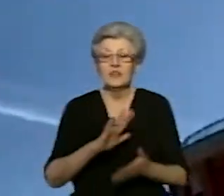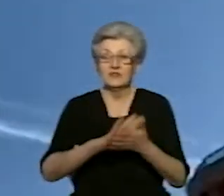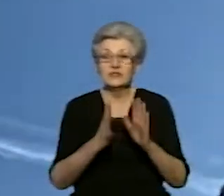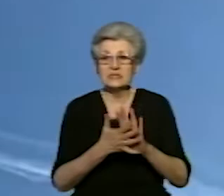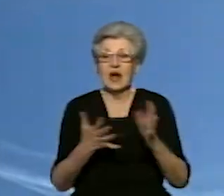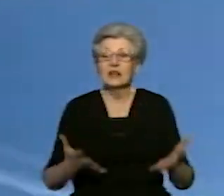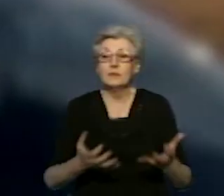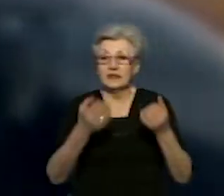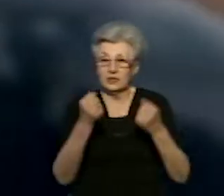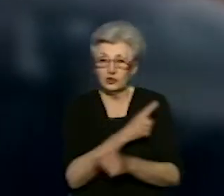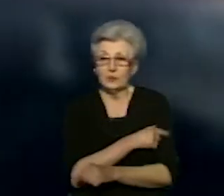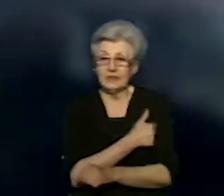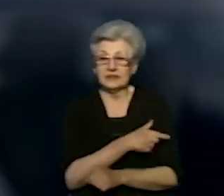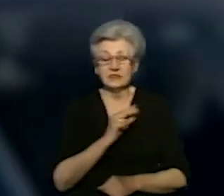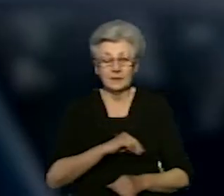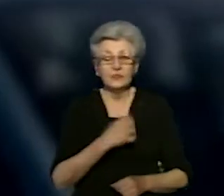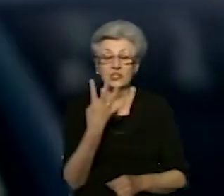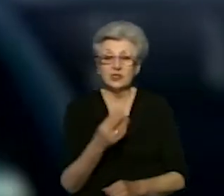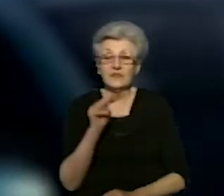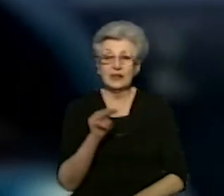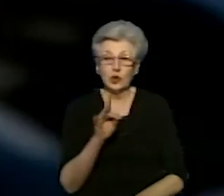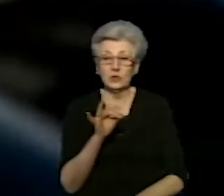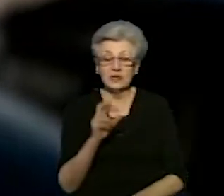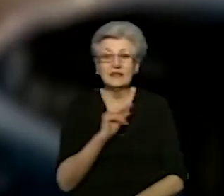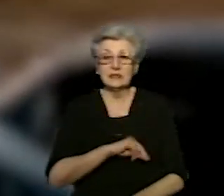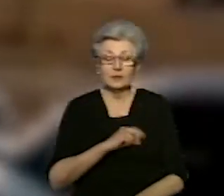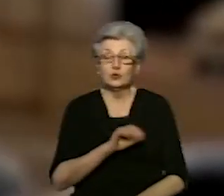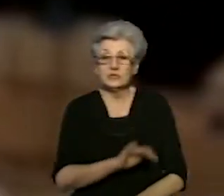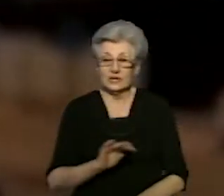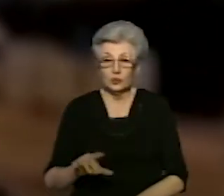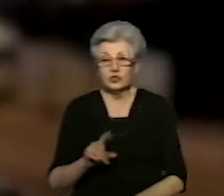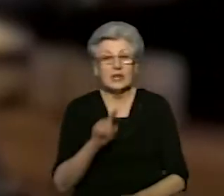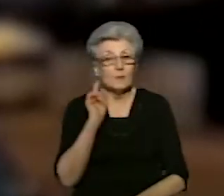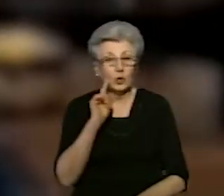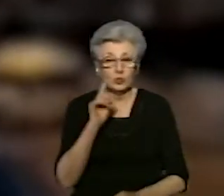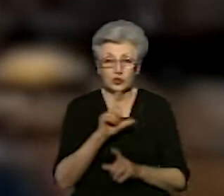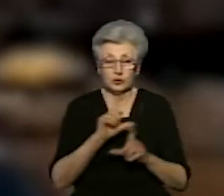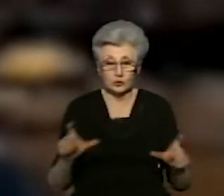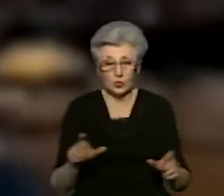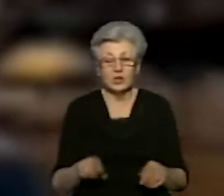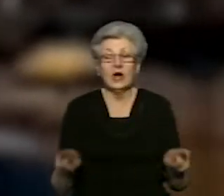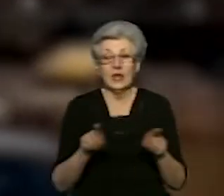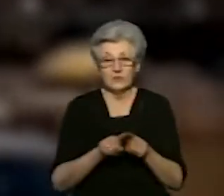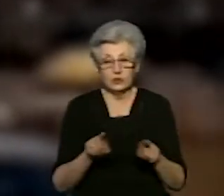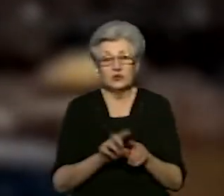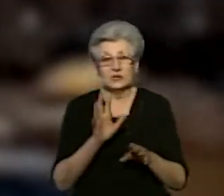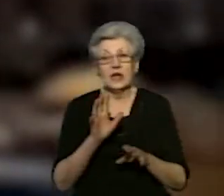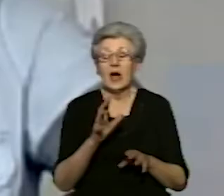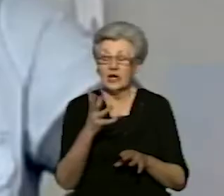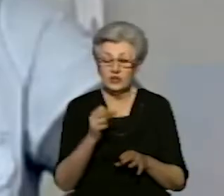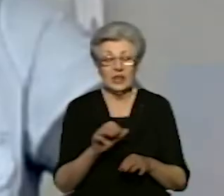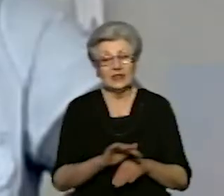поддержки медработников. 4 травня запрацюють садочки та молодша школа. Водночас парки та дитячі майданчики ще